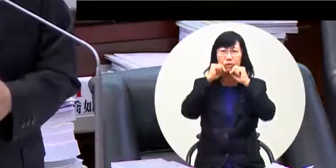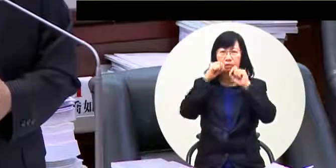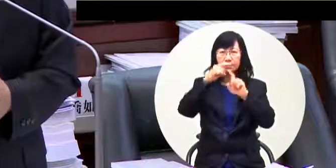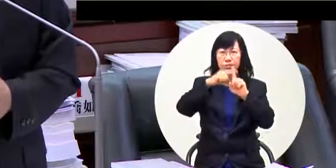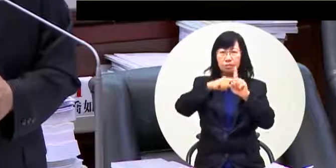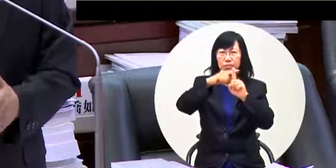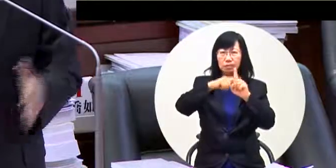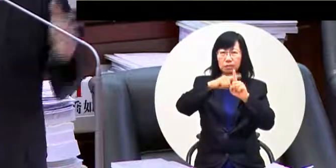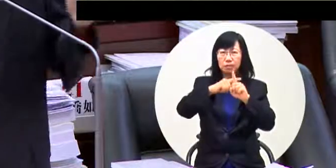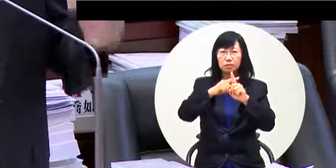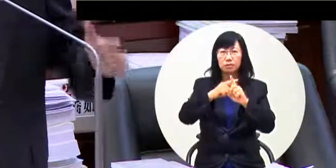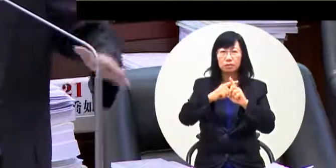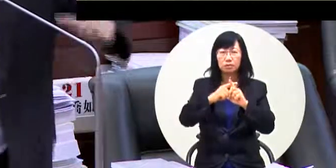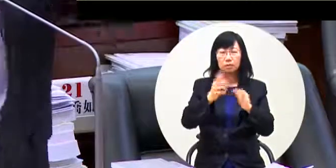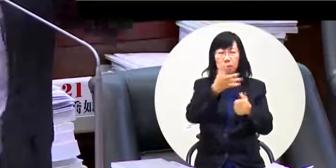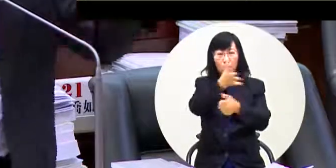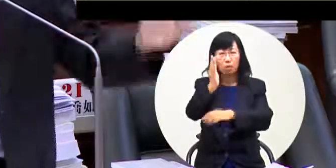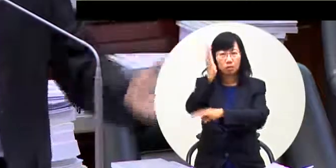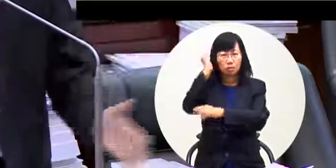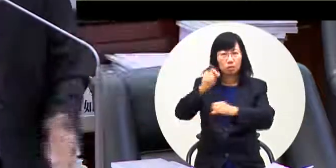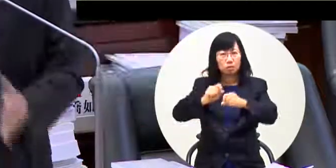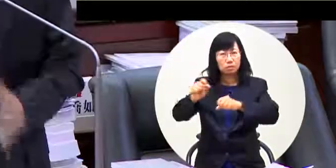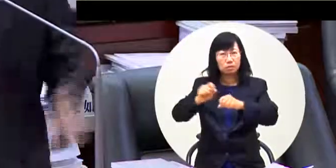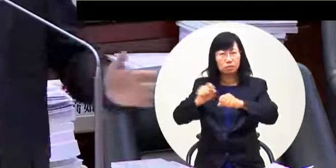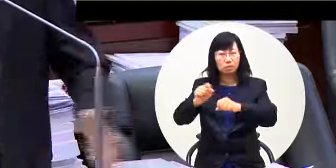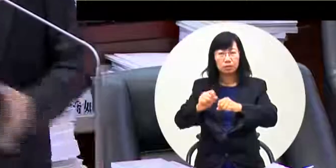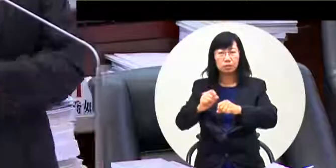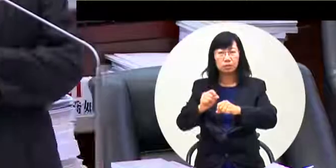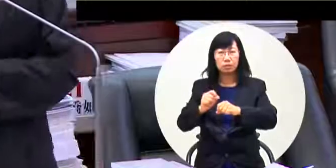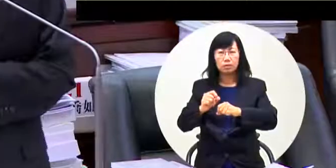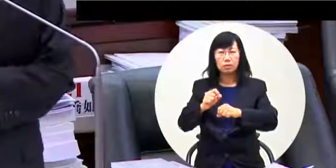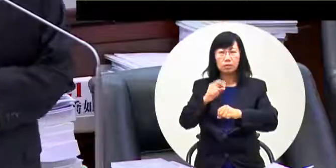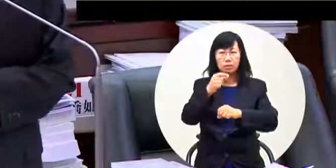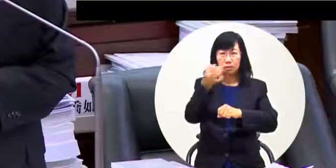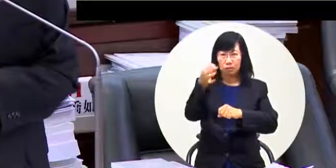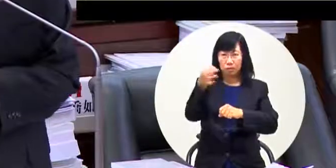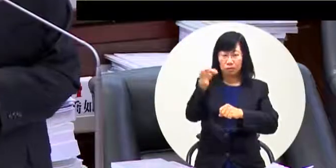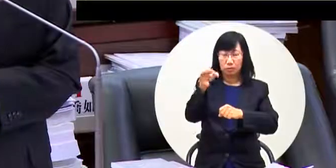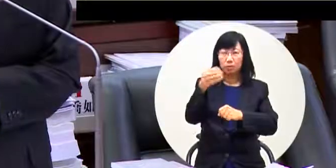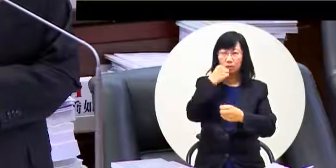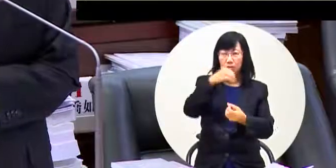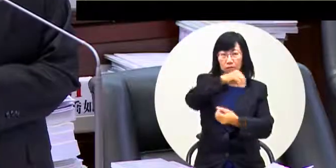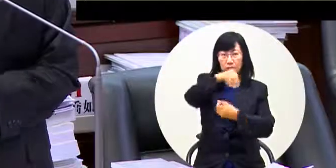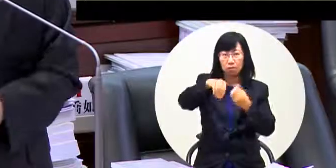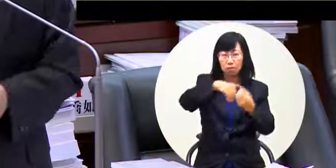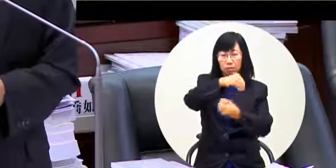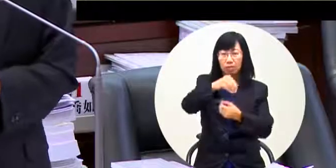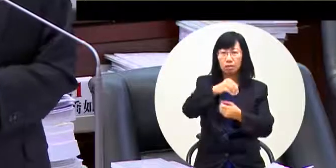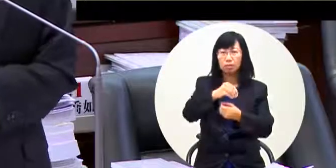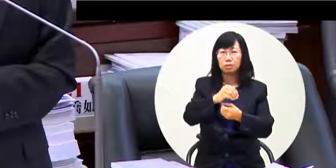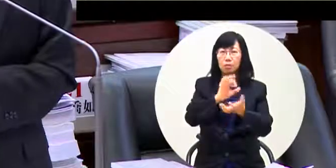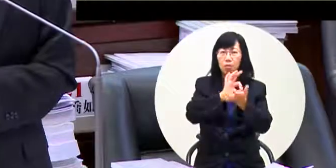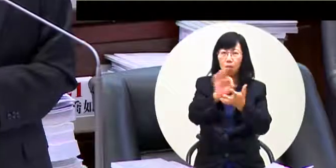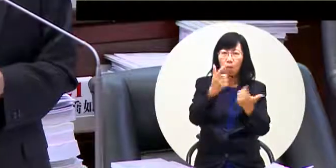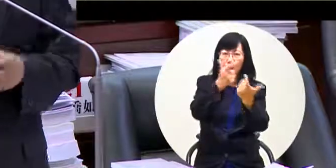略来把这些钱花在这个以人为本的政策上？第三个，我要